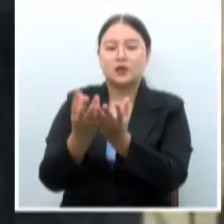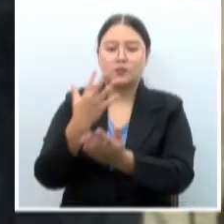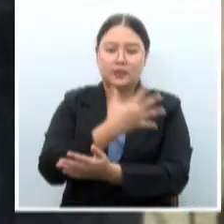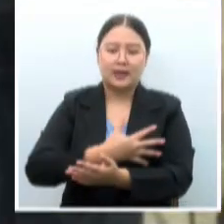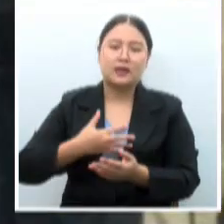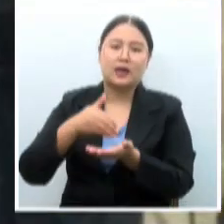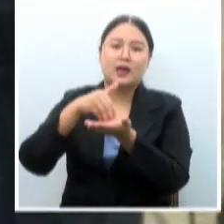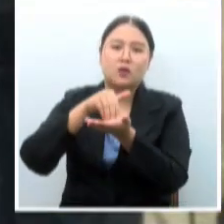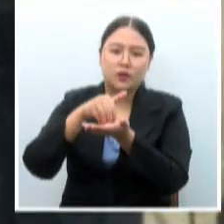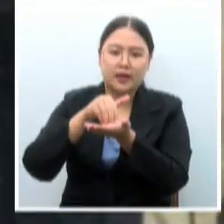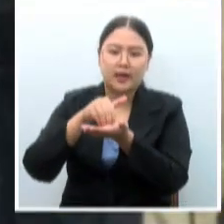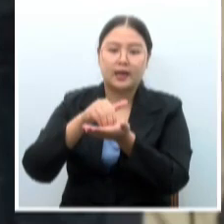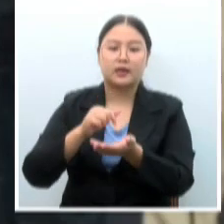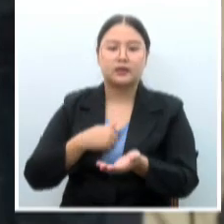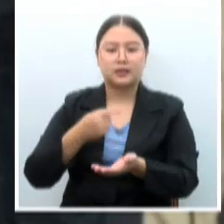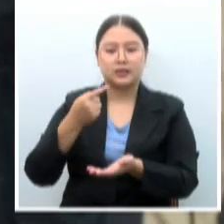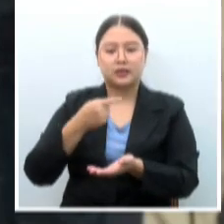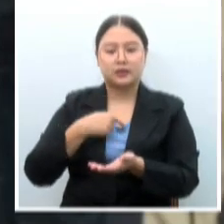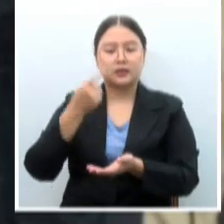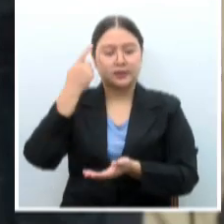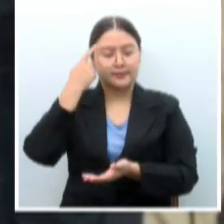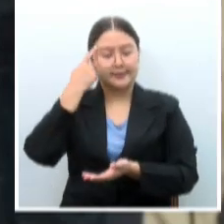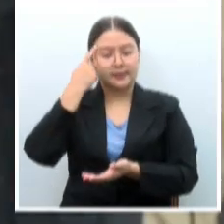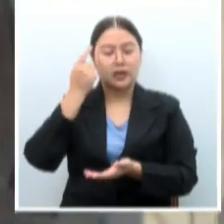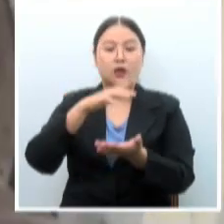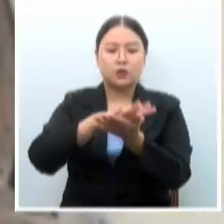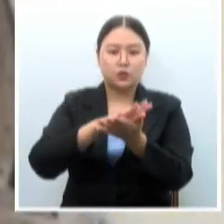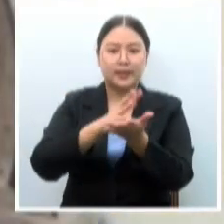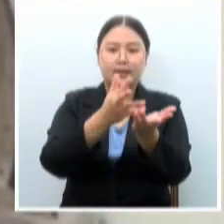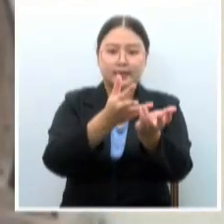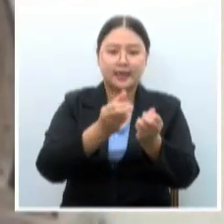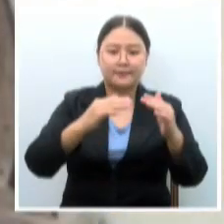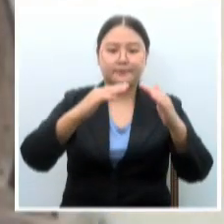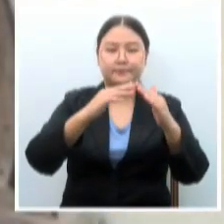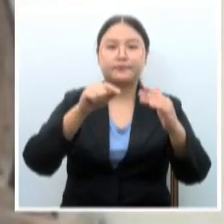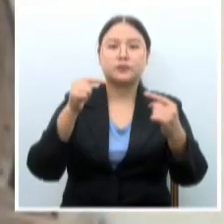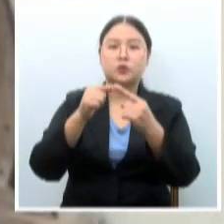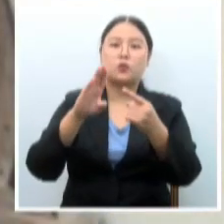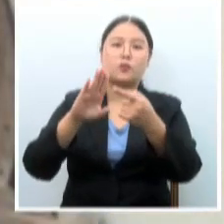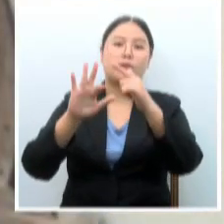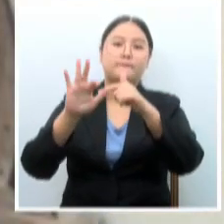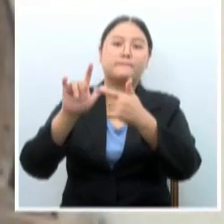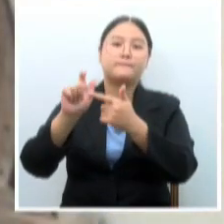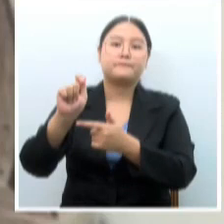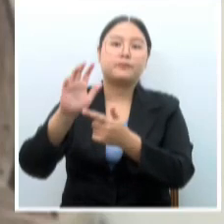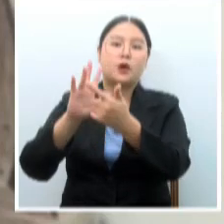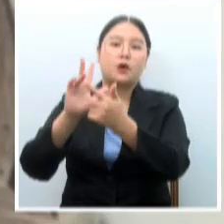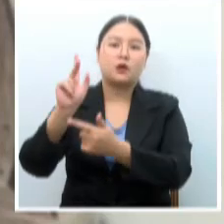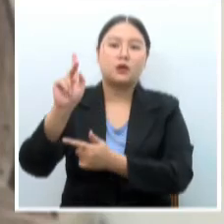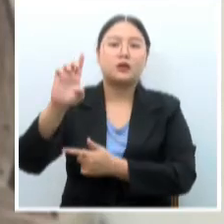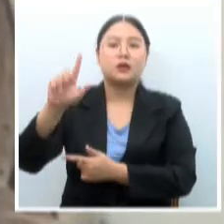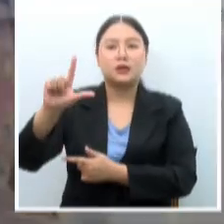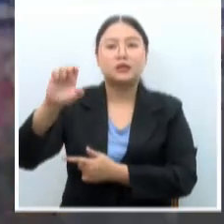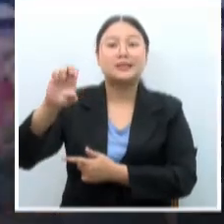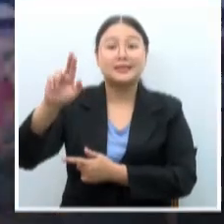แอทรงรับโรงเรียนในพื้นที่อำเภอเฉลิมพระเกียรติและอำเภอบ่อเกลือไว้ในพระบรมราชูปถัมภ์เ